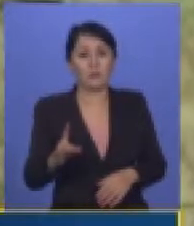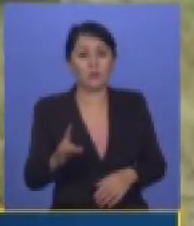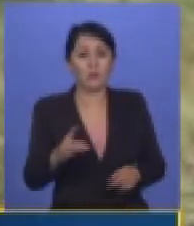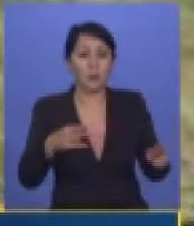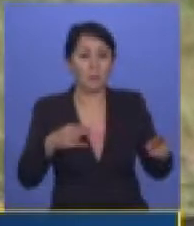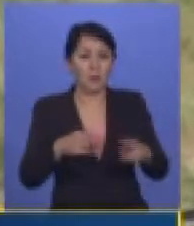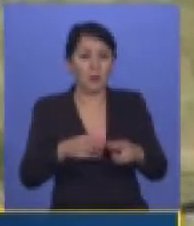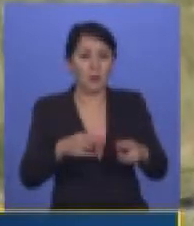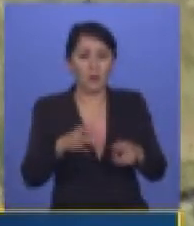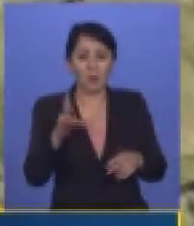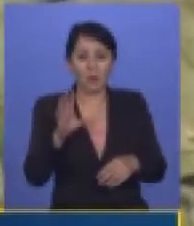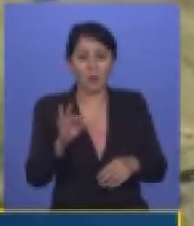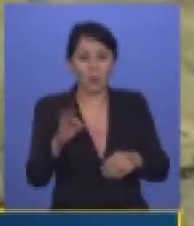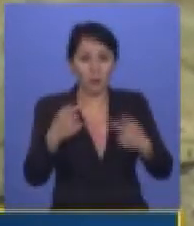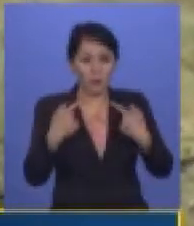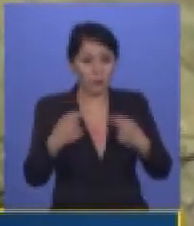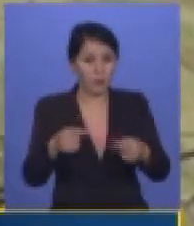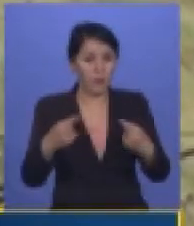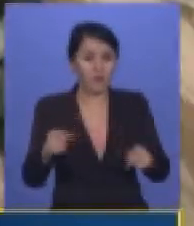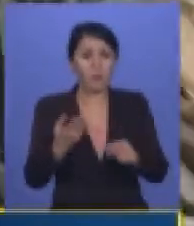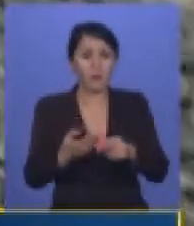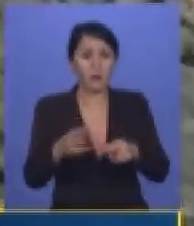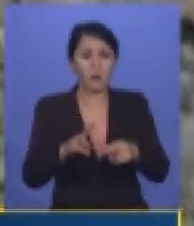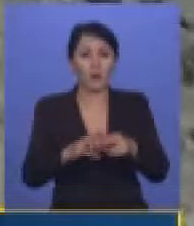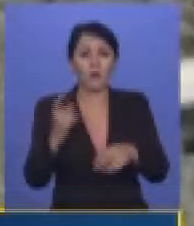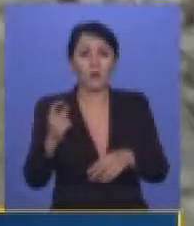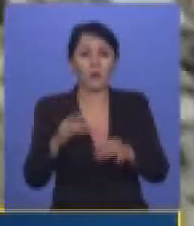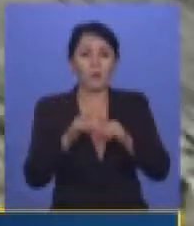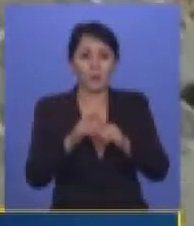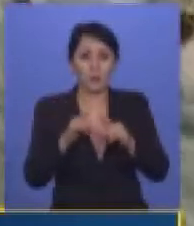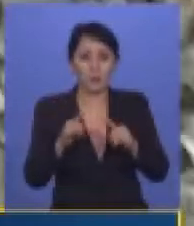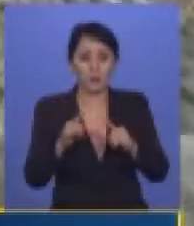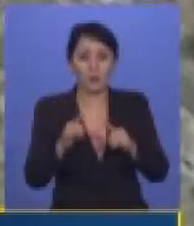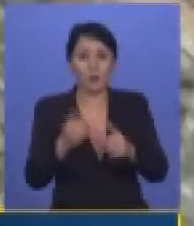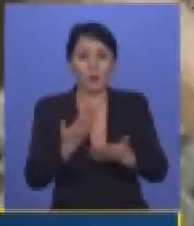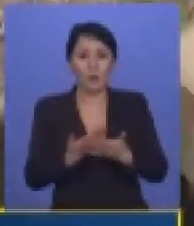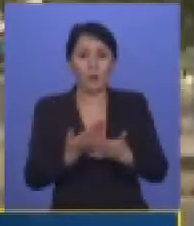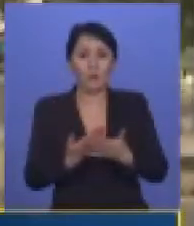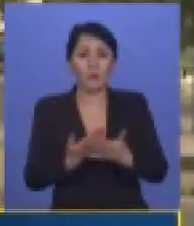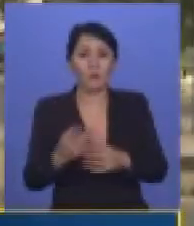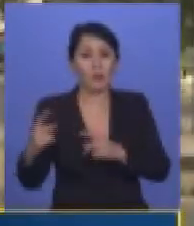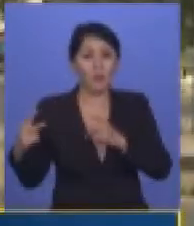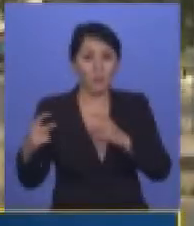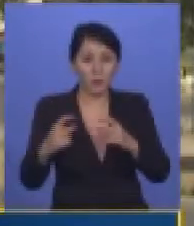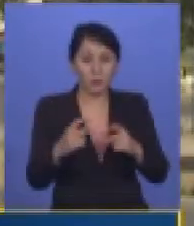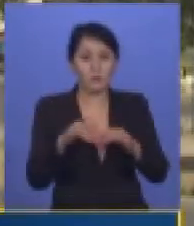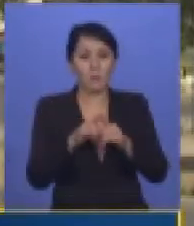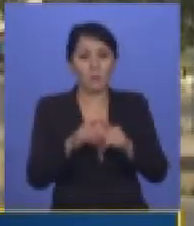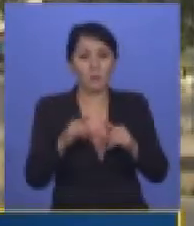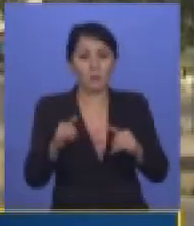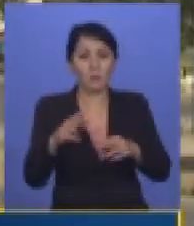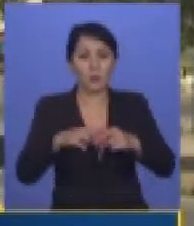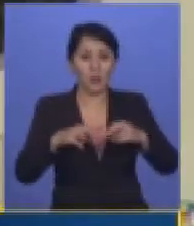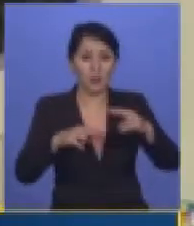шикізатқа тәуелді. Алайда сарқылмайтын қазына жоқ, сондықтан экономиканы әр тараптандыруға жет. Мысалы, сауда логистикалық бағытты дамыту,